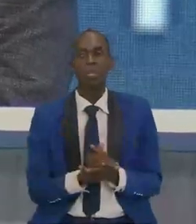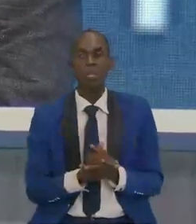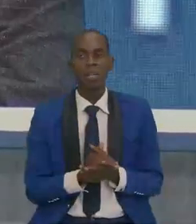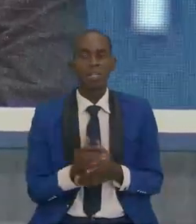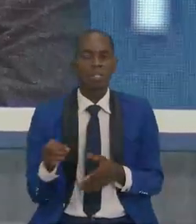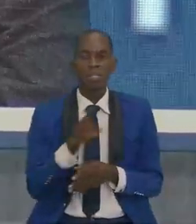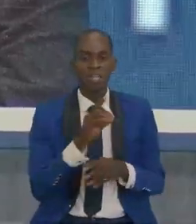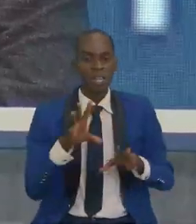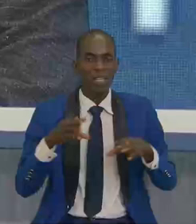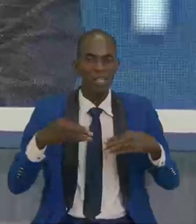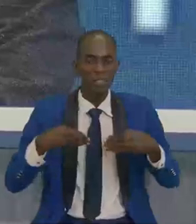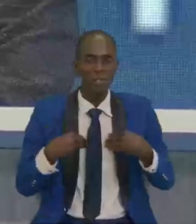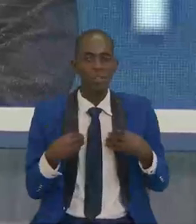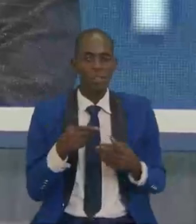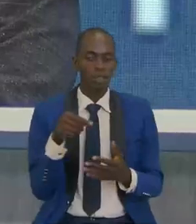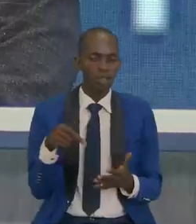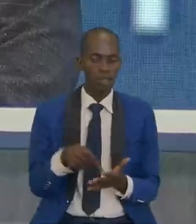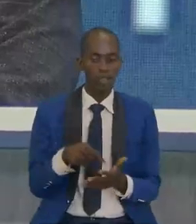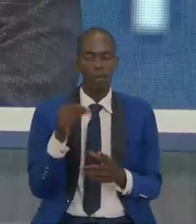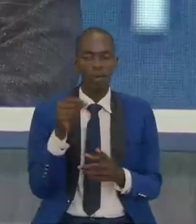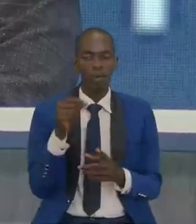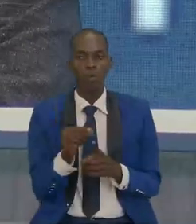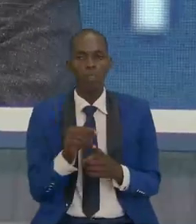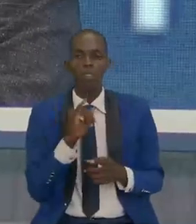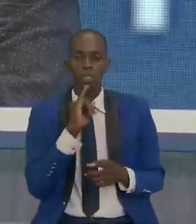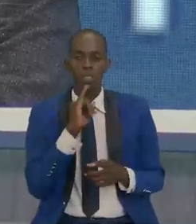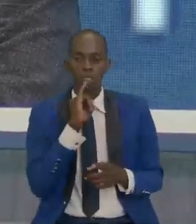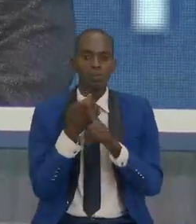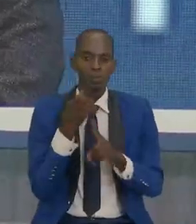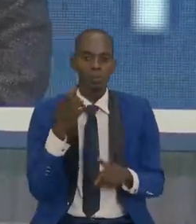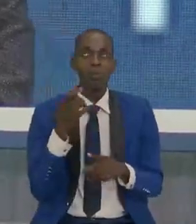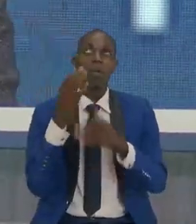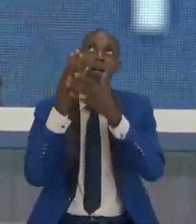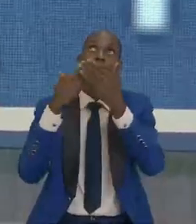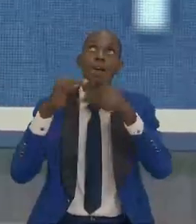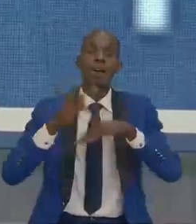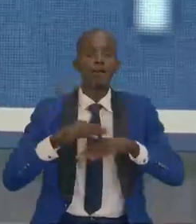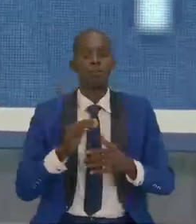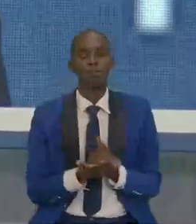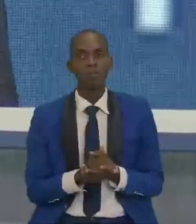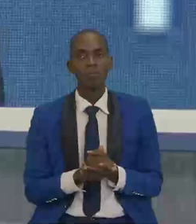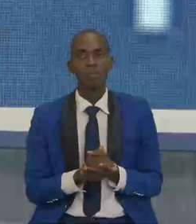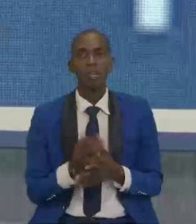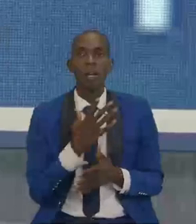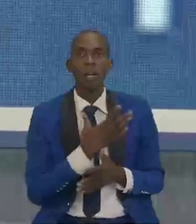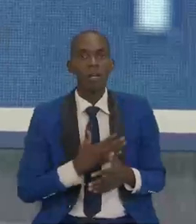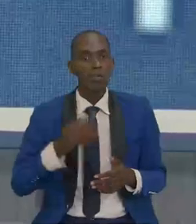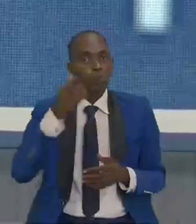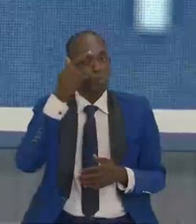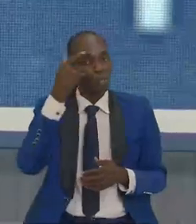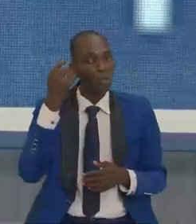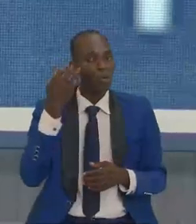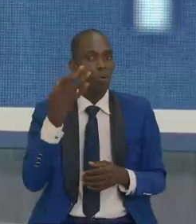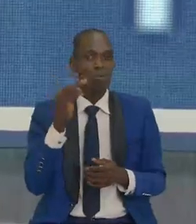Christ. Ils acceptaient que cette parole provenait du ciel.